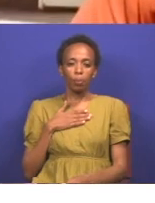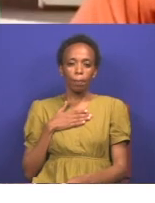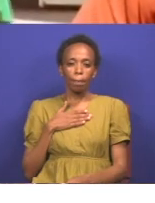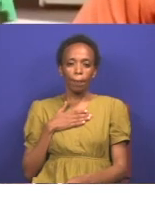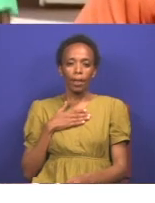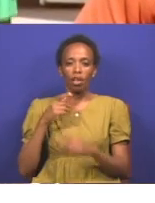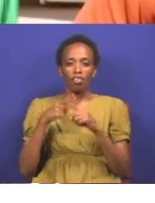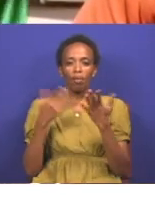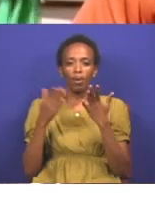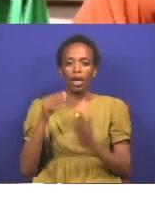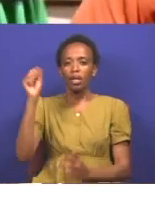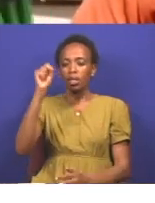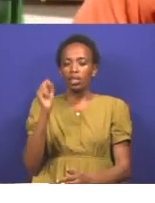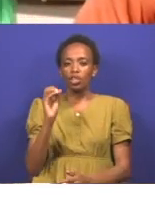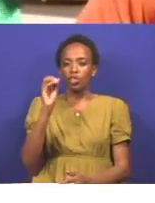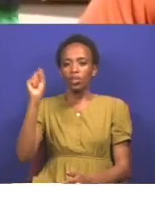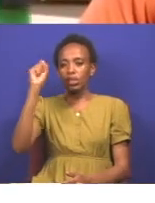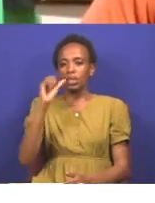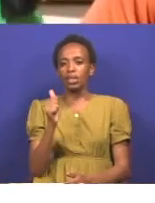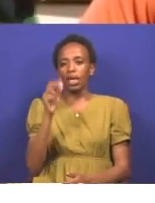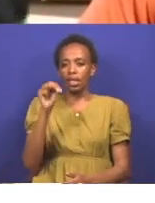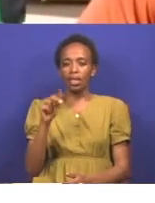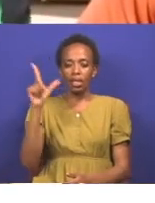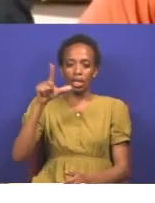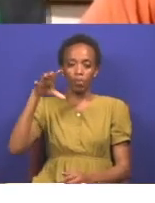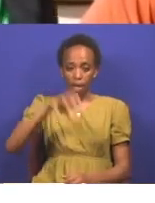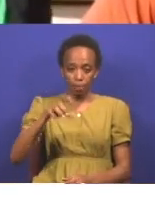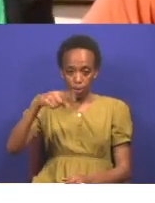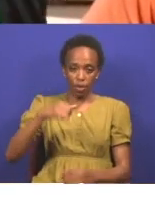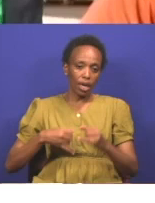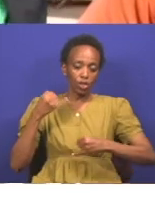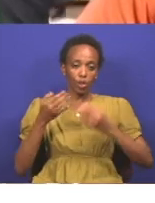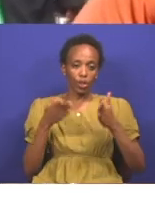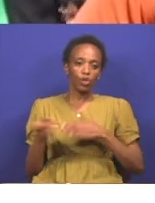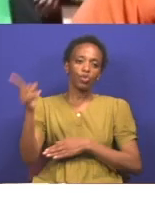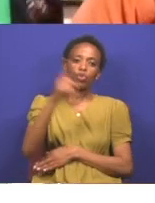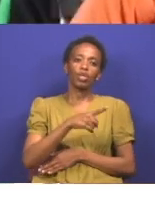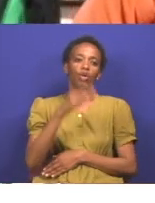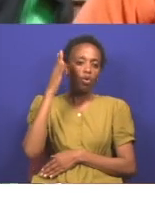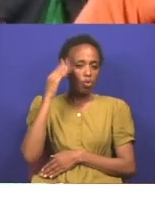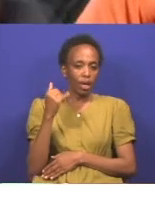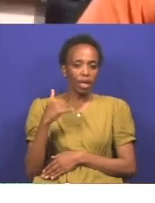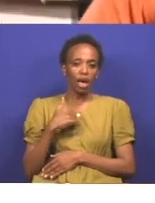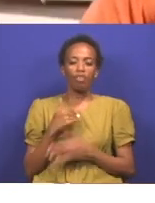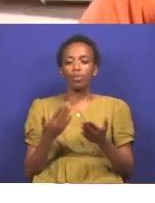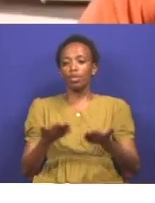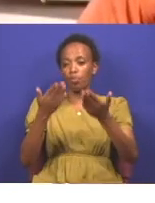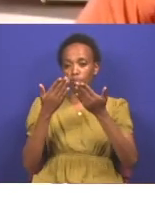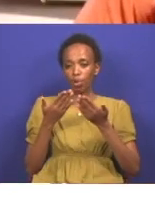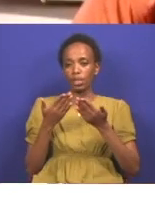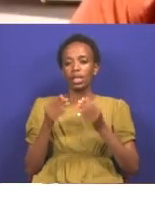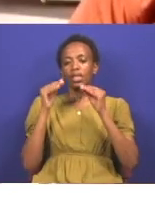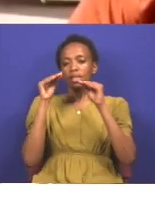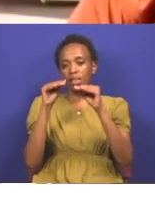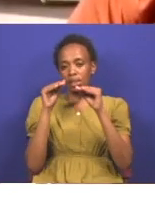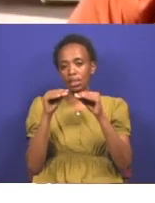ninatoka social Laikipia County. Tumefurahia hii siku ya leo kwa sababu tumeletewa mafunzo